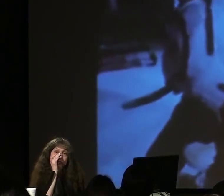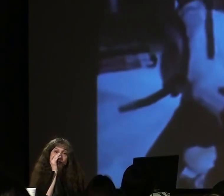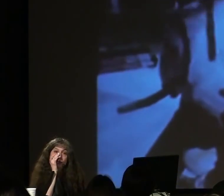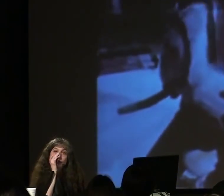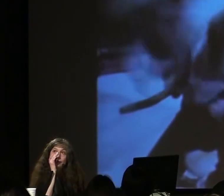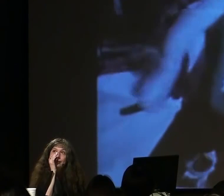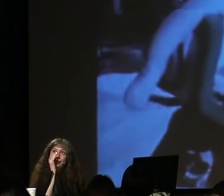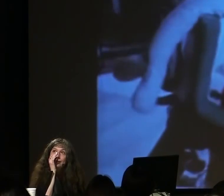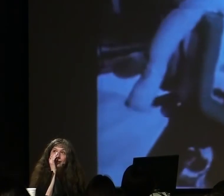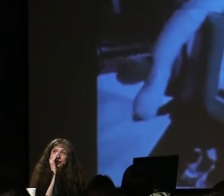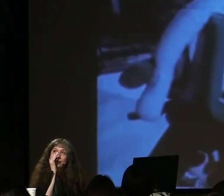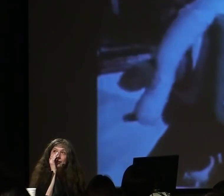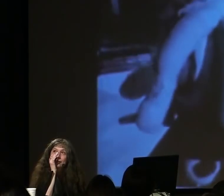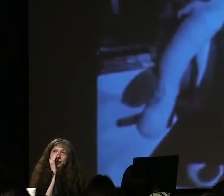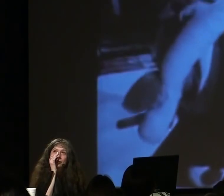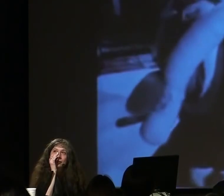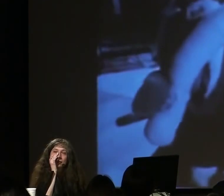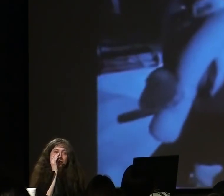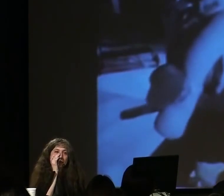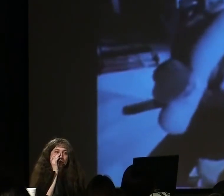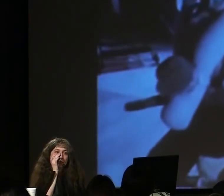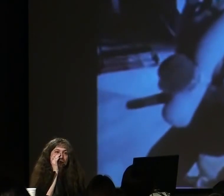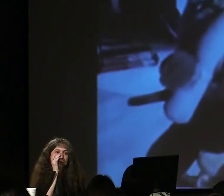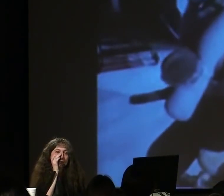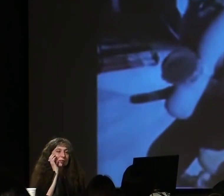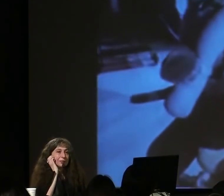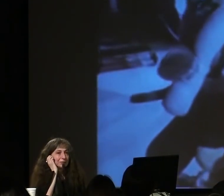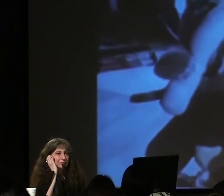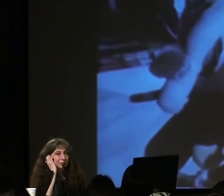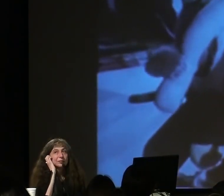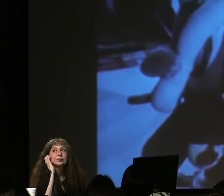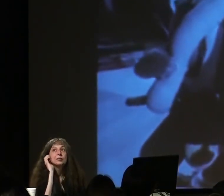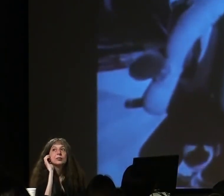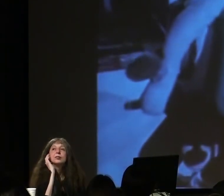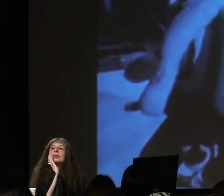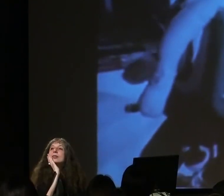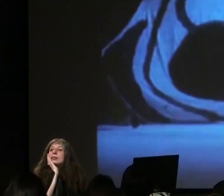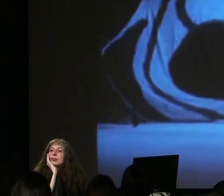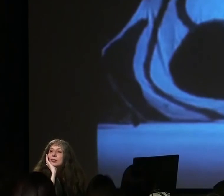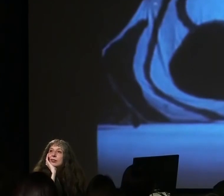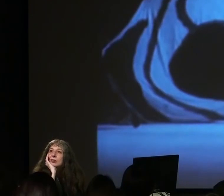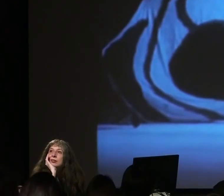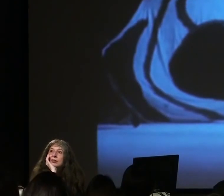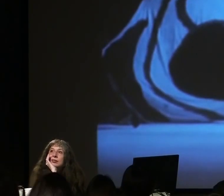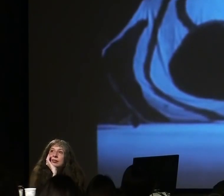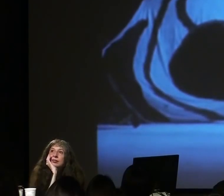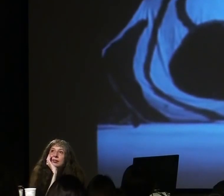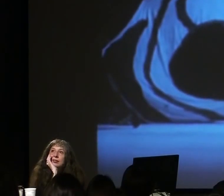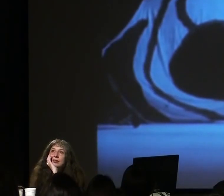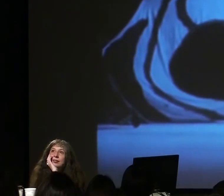Существо продолжает набрасывать на персонажа в красном плаще какие-то толстые, похожие на длинные щупальца осьминога, веревки.